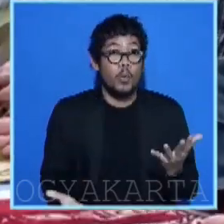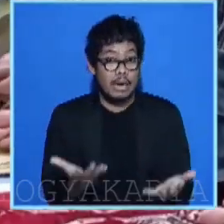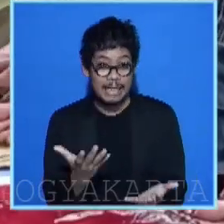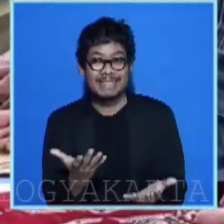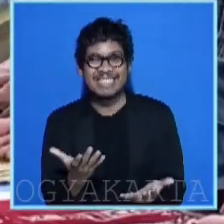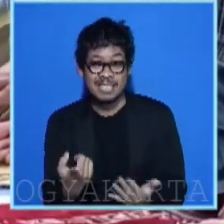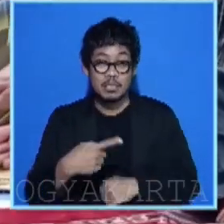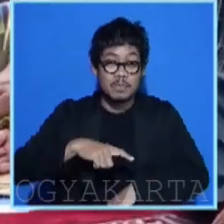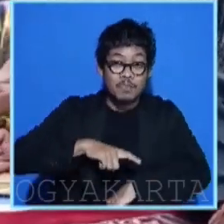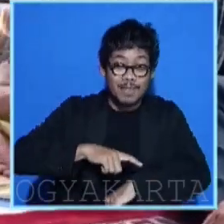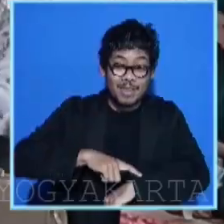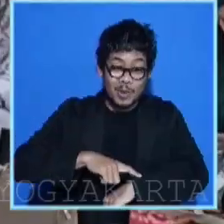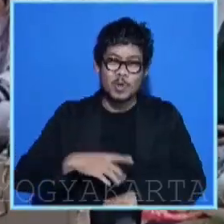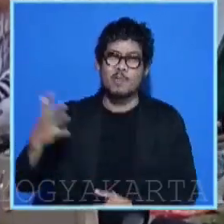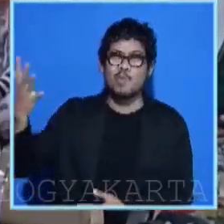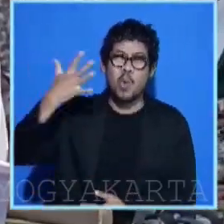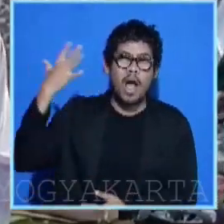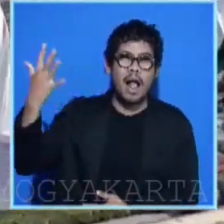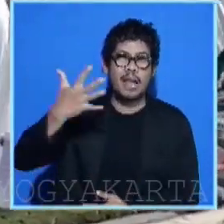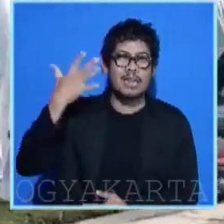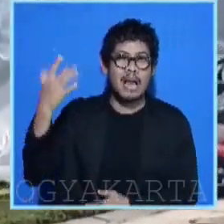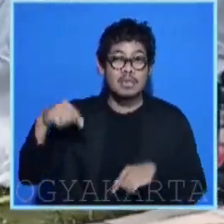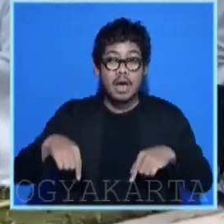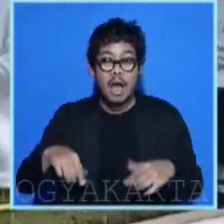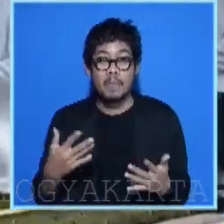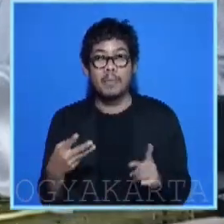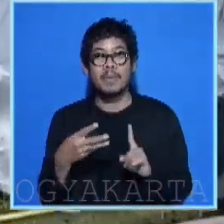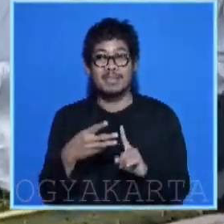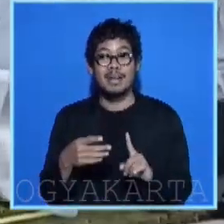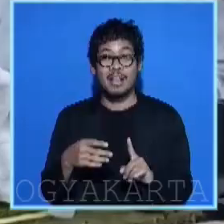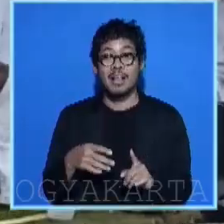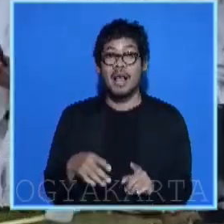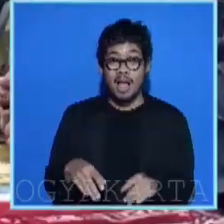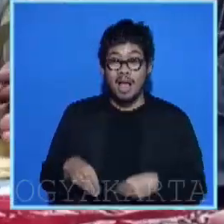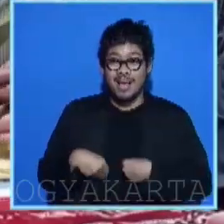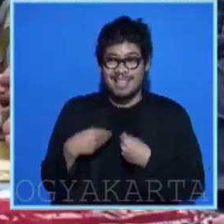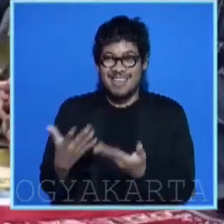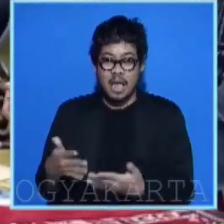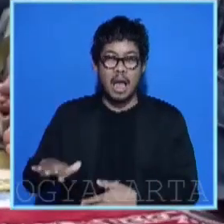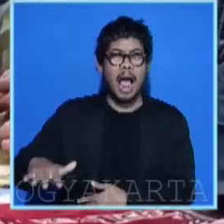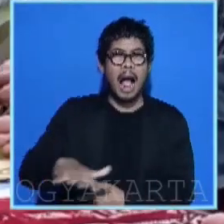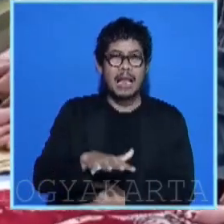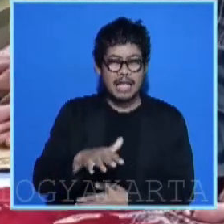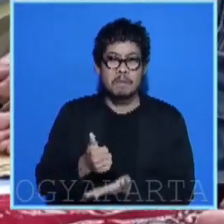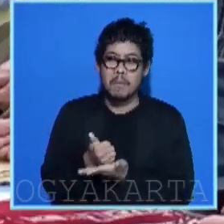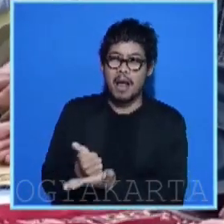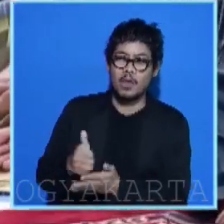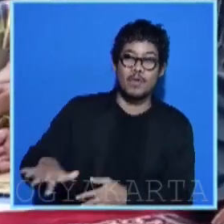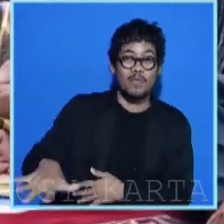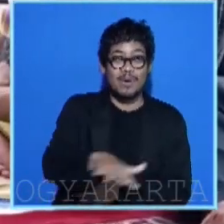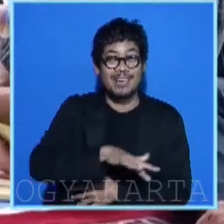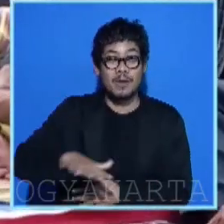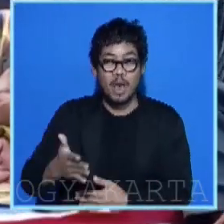panjang ini pihak baznas telah menyalurkan air bersih ke beberapa wilayah seperti di delingo Bantul Tepus Gunung Kidul dan wilayah